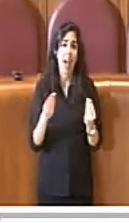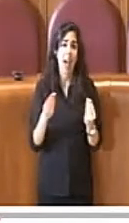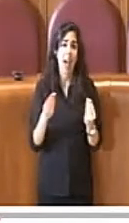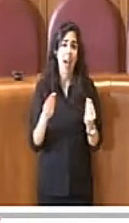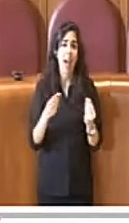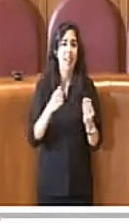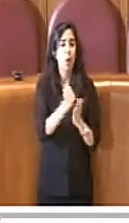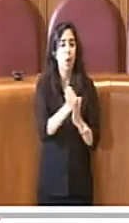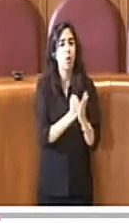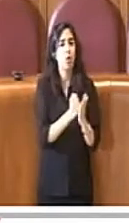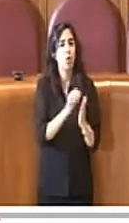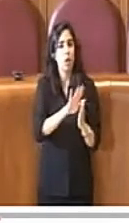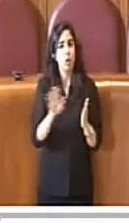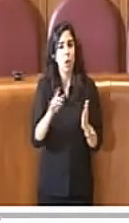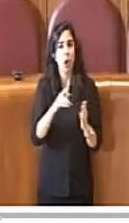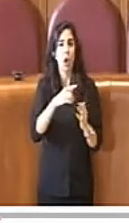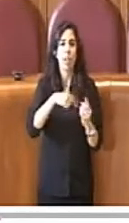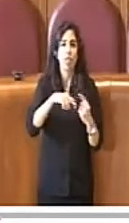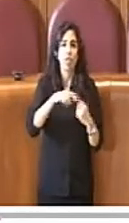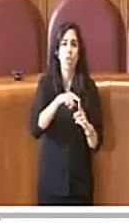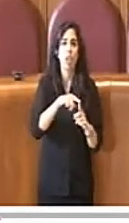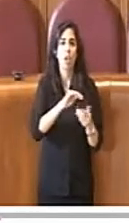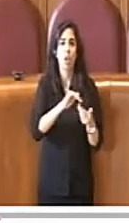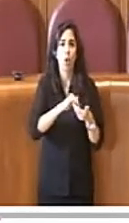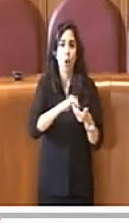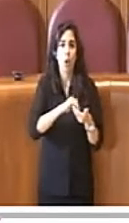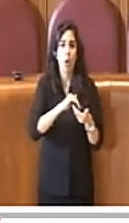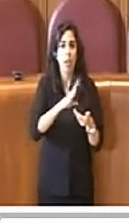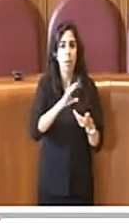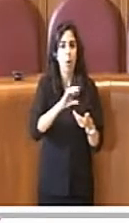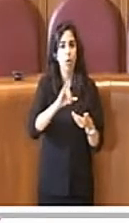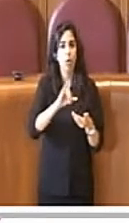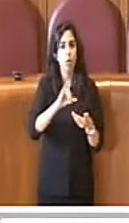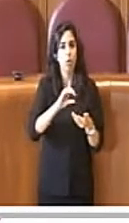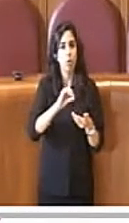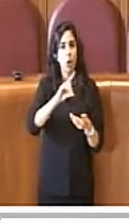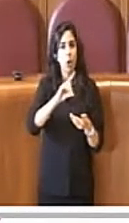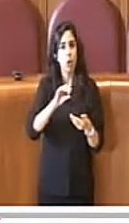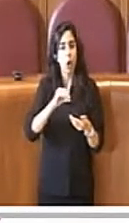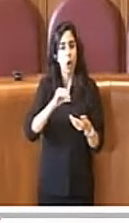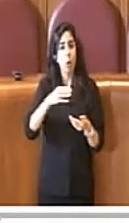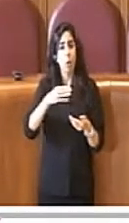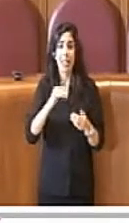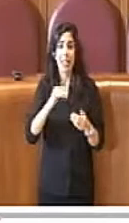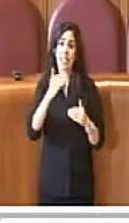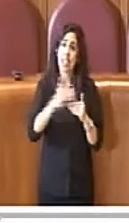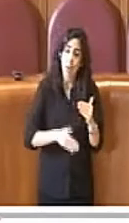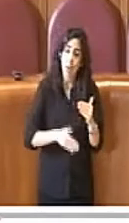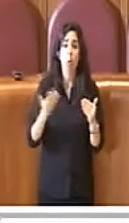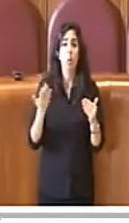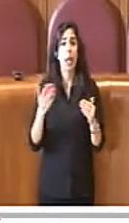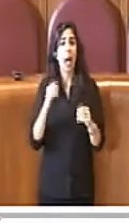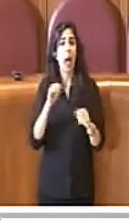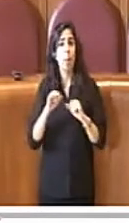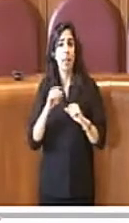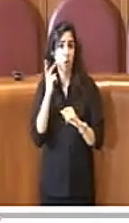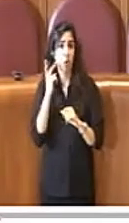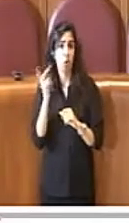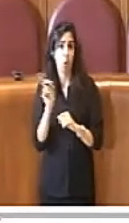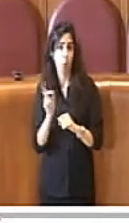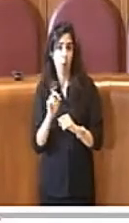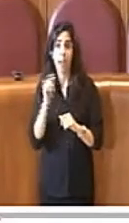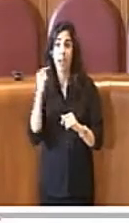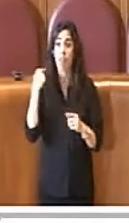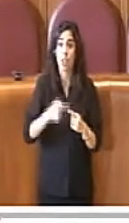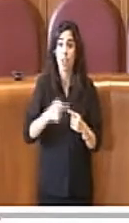sono scadute nell'oblio delle precedenti amministrazioni, al punto che oggi la quasi totalità degli impianti noti